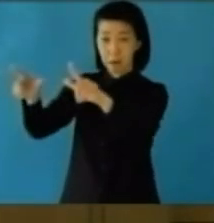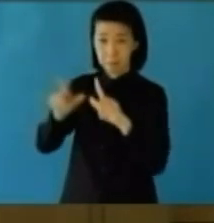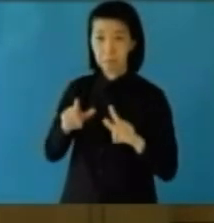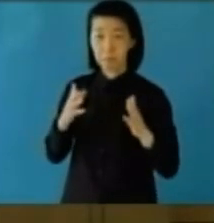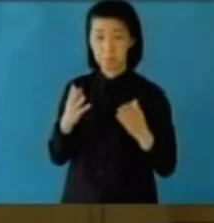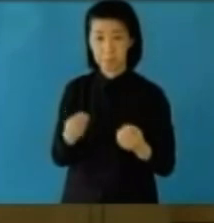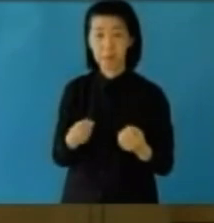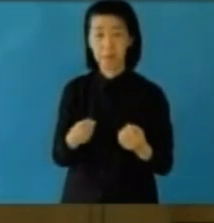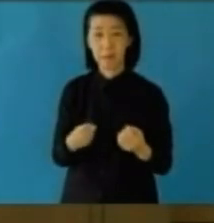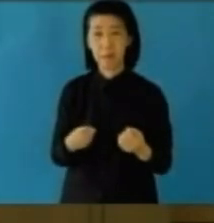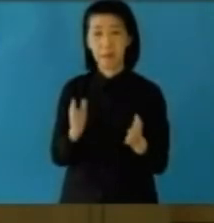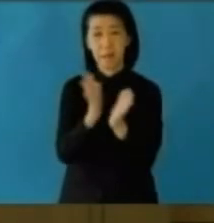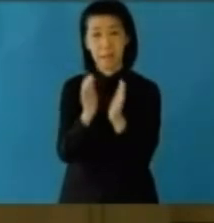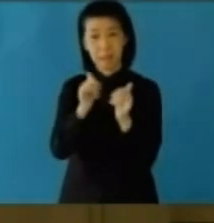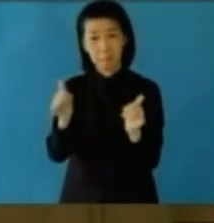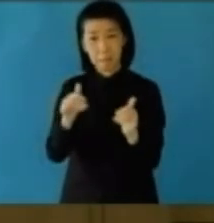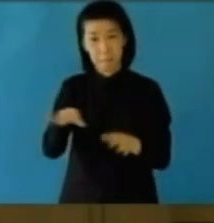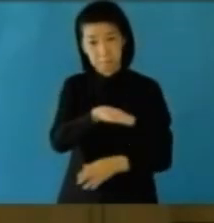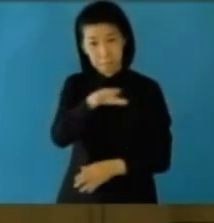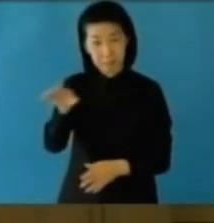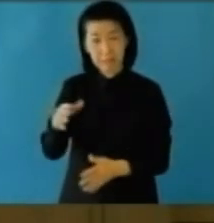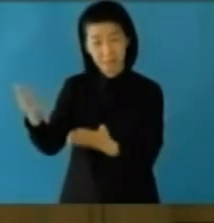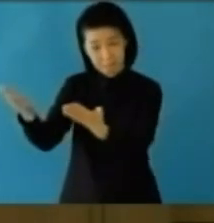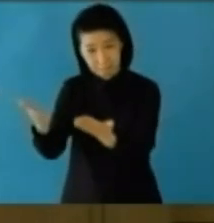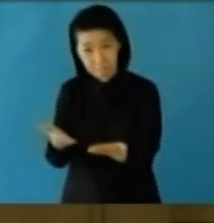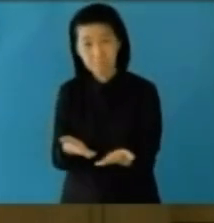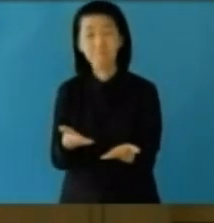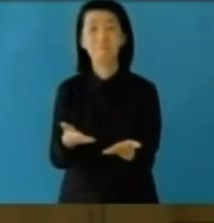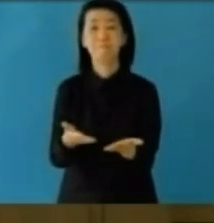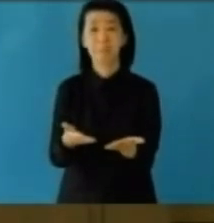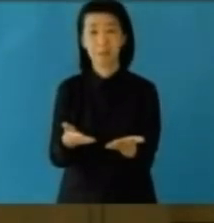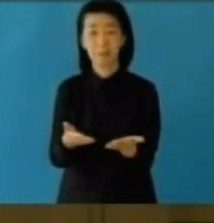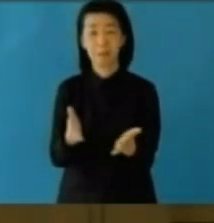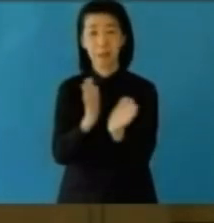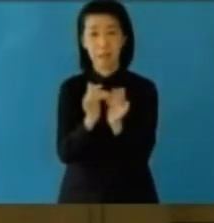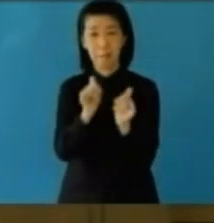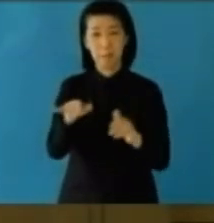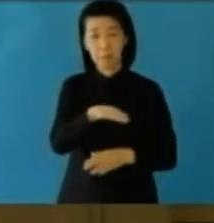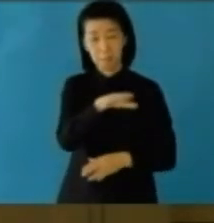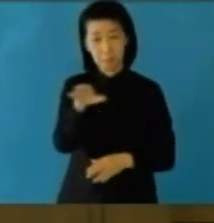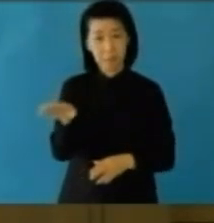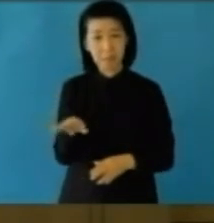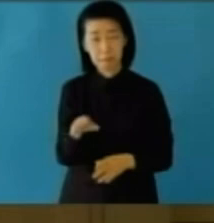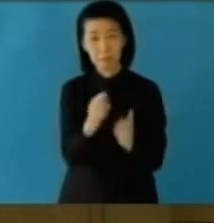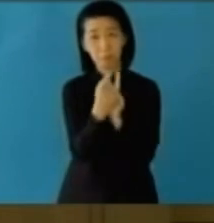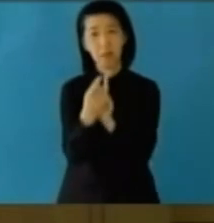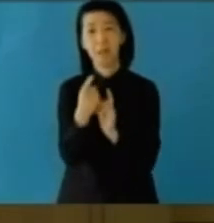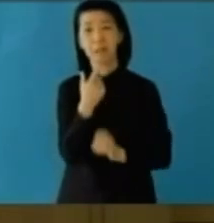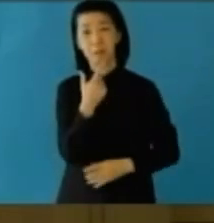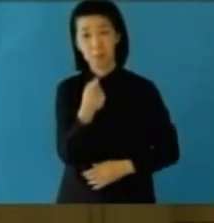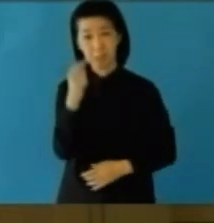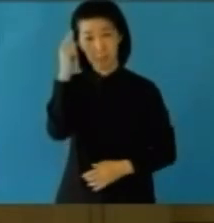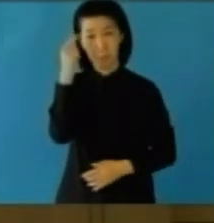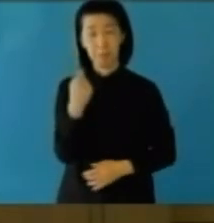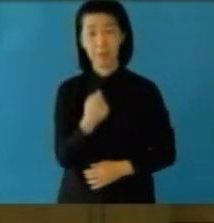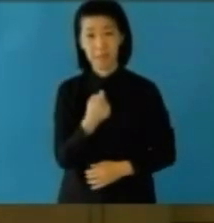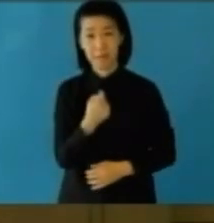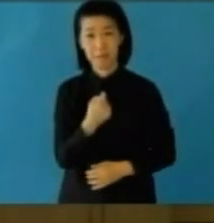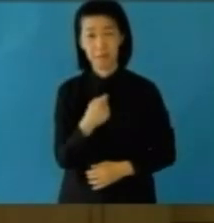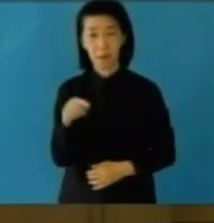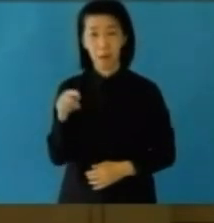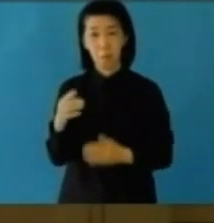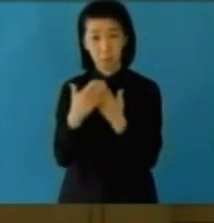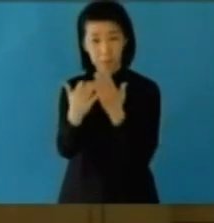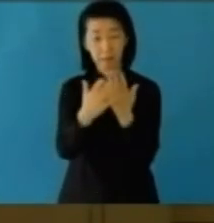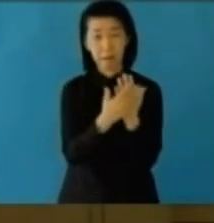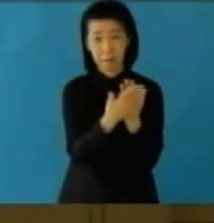て歓迎申し上げるとともに、なるべく多くの県民の皆様と触れ合っていただきたいと考えております。両大会は本